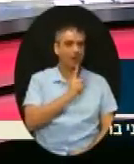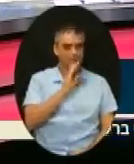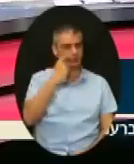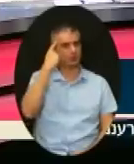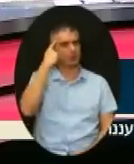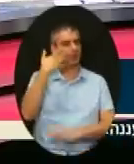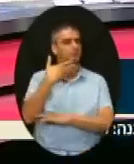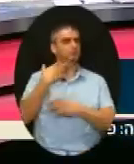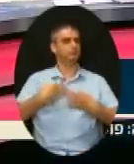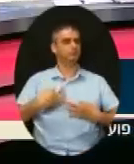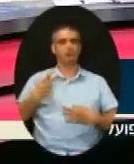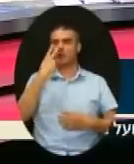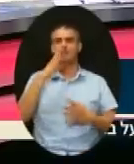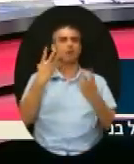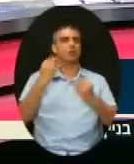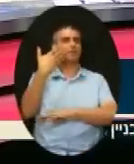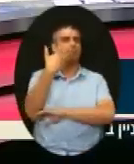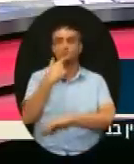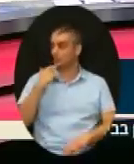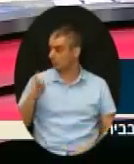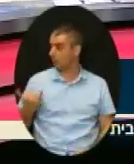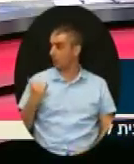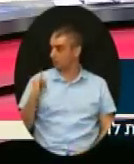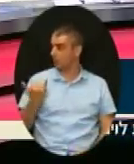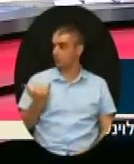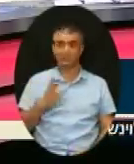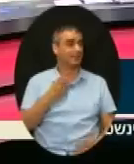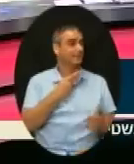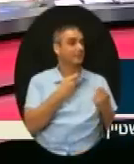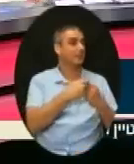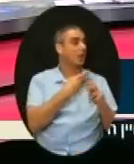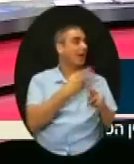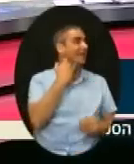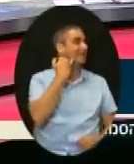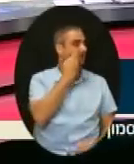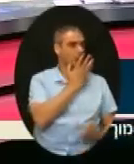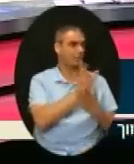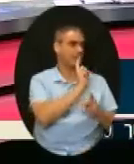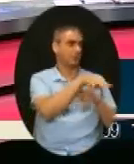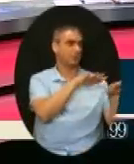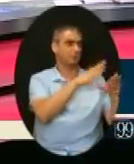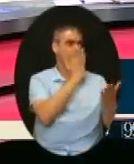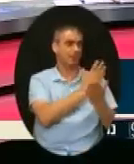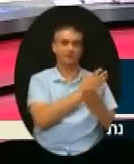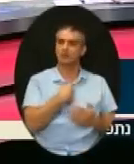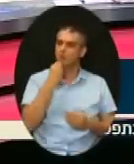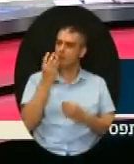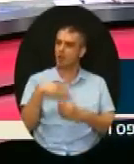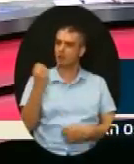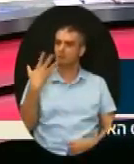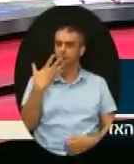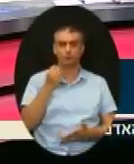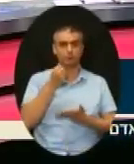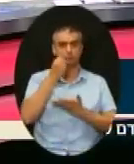לה עמדה ממלכתית, והיא רואה את טובת המדינה לנגד עיניה. ולכן אני שואלת, אם בעוד 5 שבועות התקציב עובר בקריאה שנייה